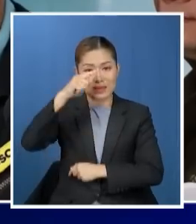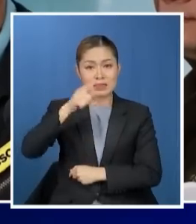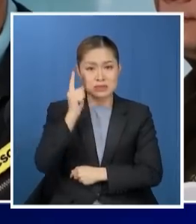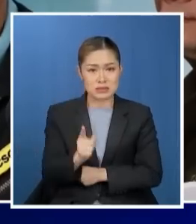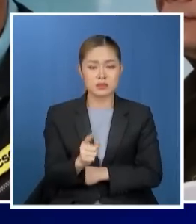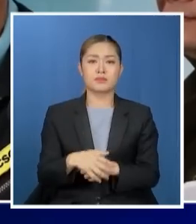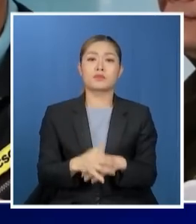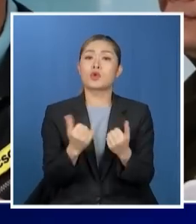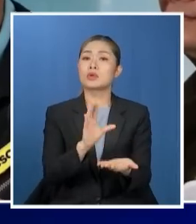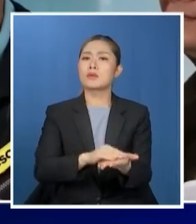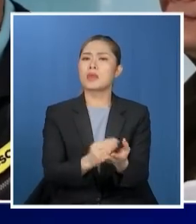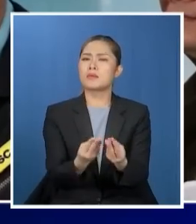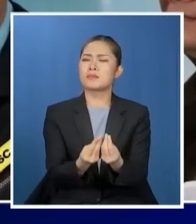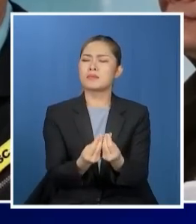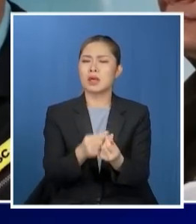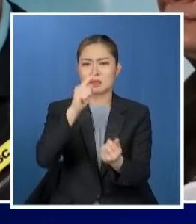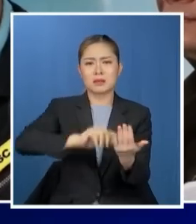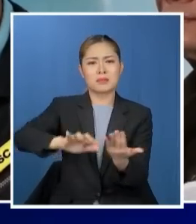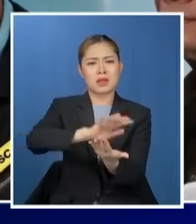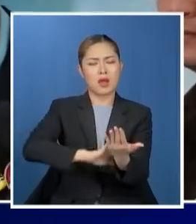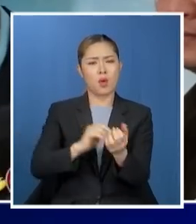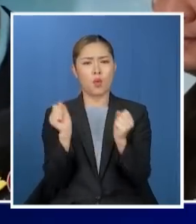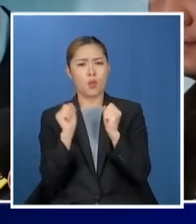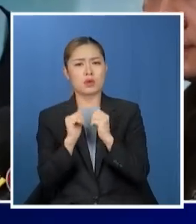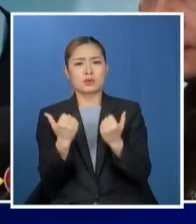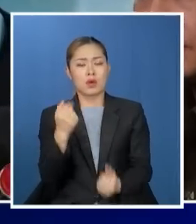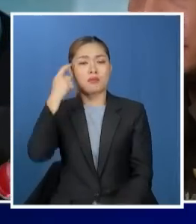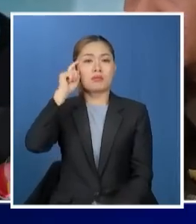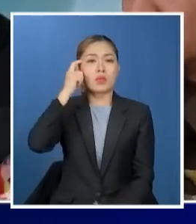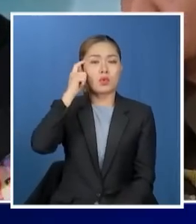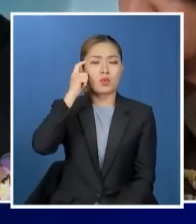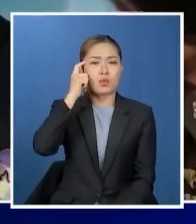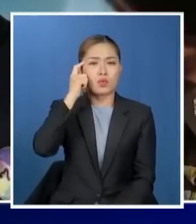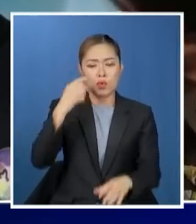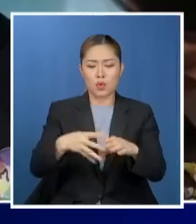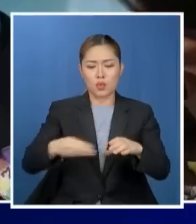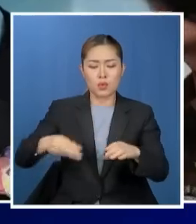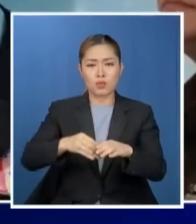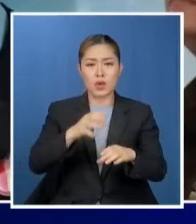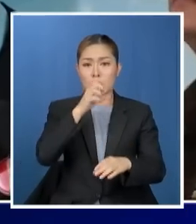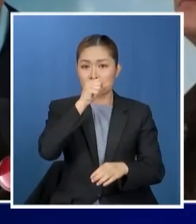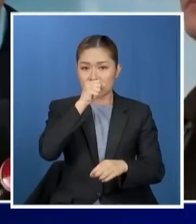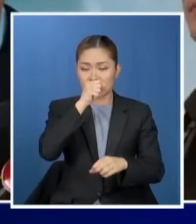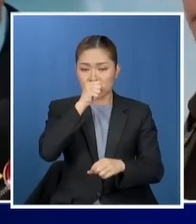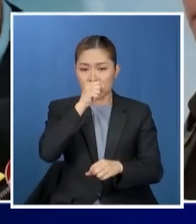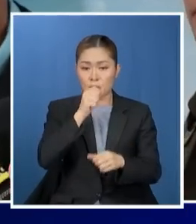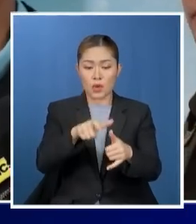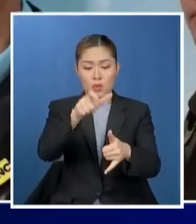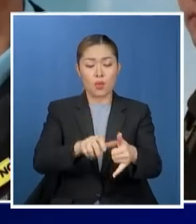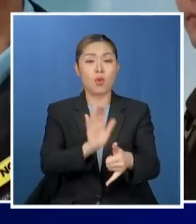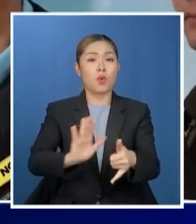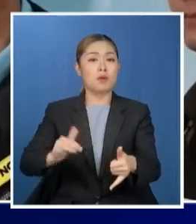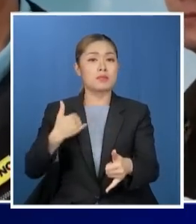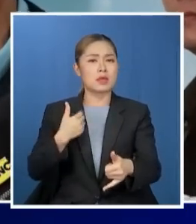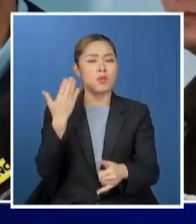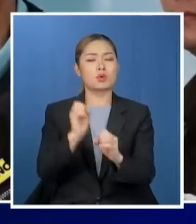ๆส่วนเรื่องข้อมูลความละเอียดอ่อนของประชาชนเนี่ยตรงนี้ยังไม่รู้ว่าดูดข้อมูลอะไรไปบ้างแต่ก่อนหน้านี้มันมี